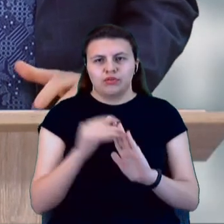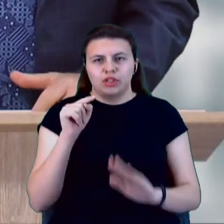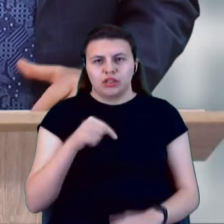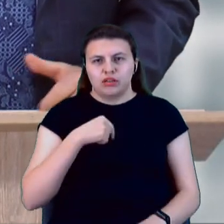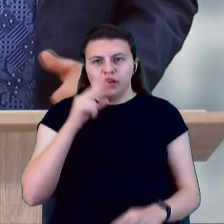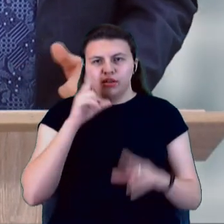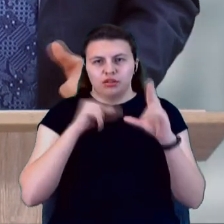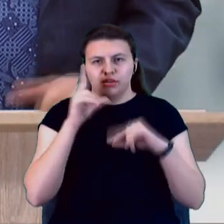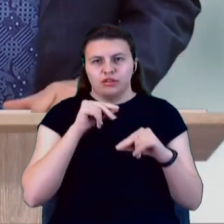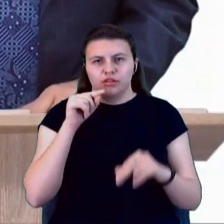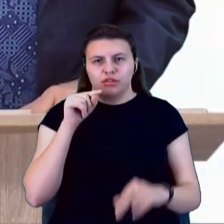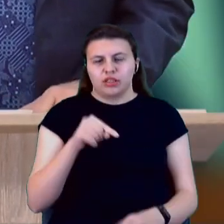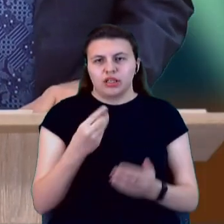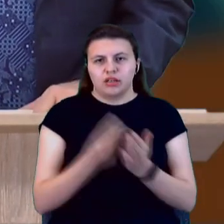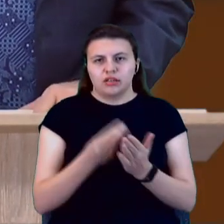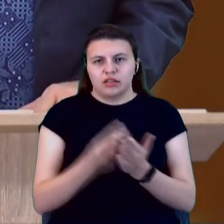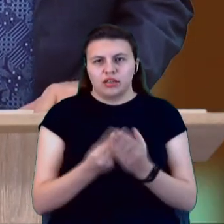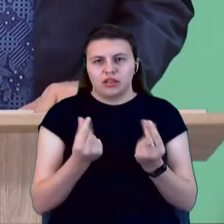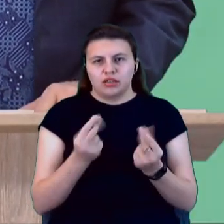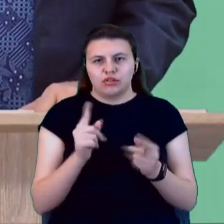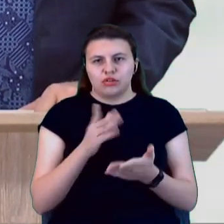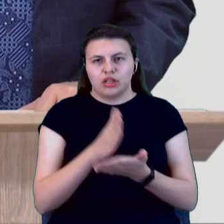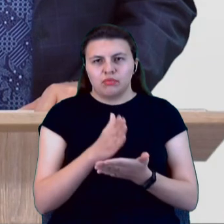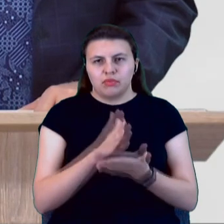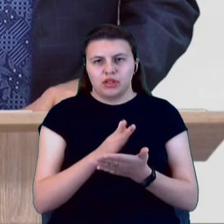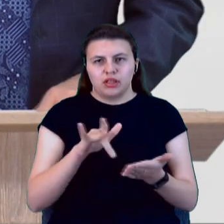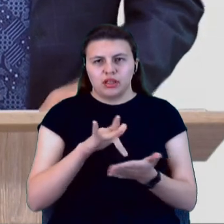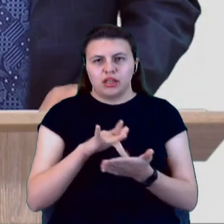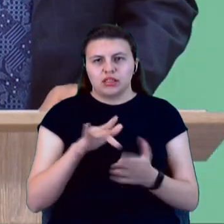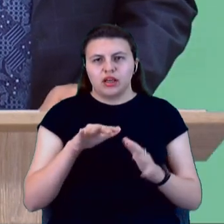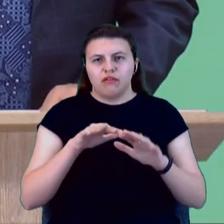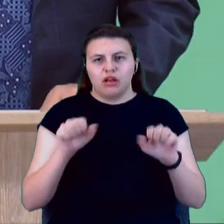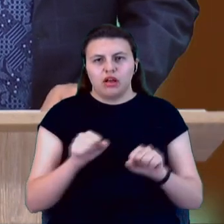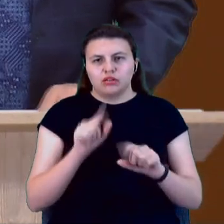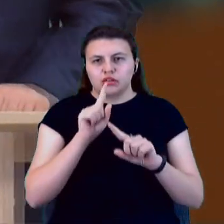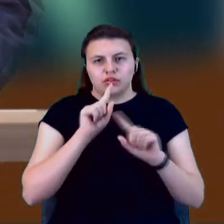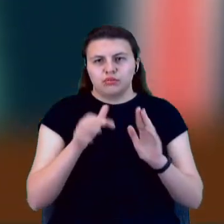я считаю, тех средств, которые имеет городская власть, безусловно, не будет хватать на